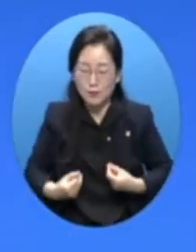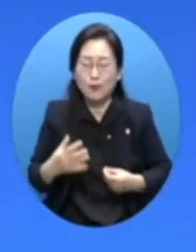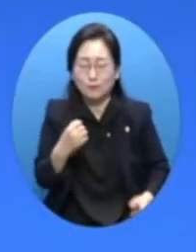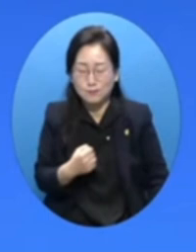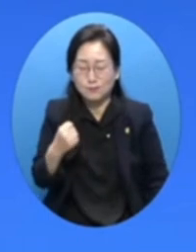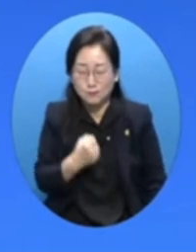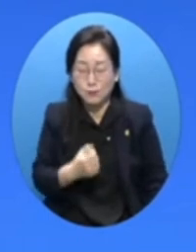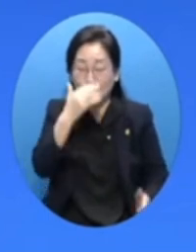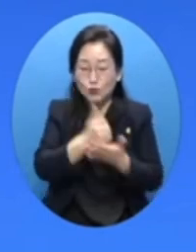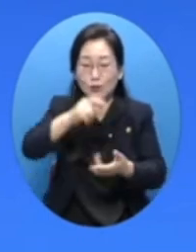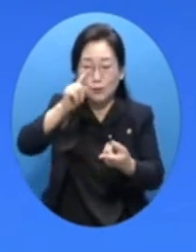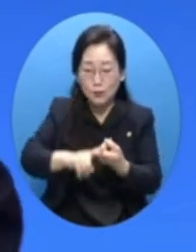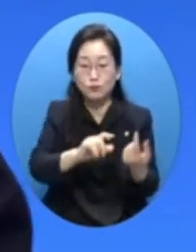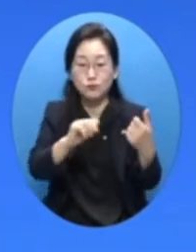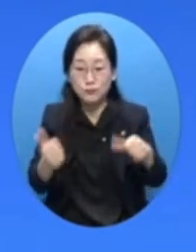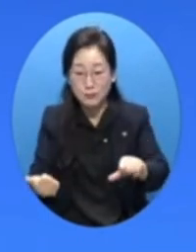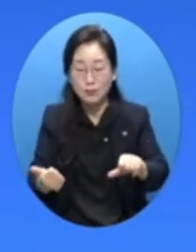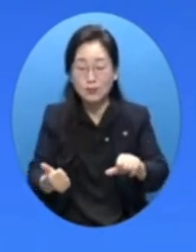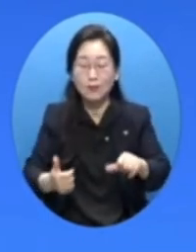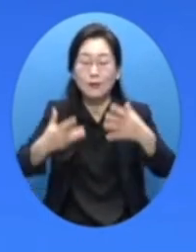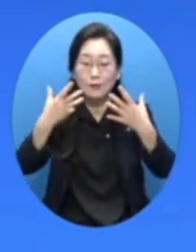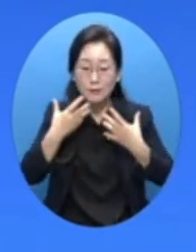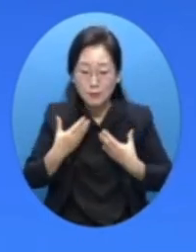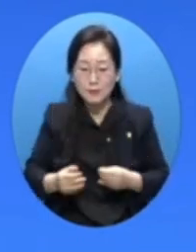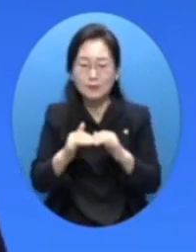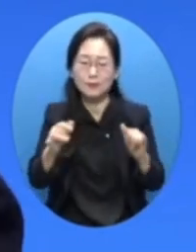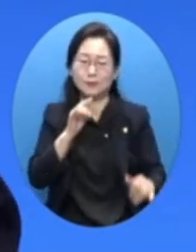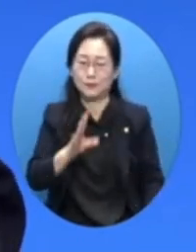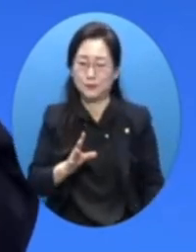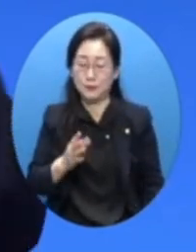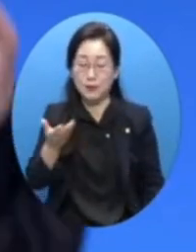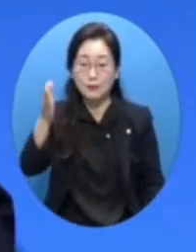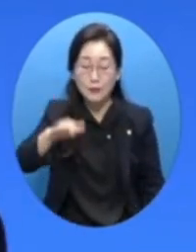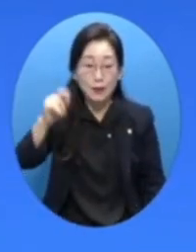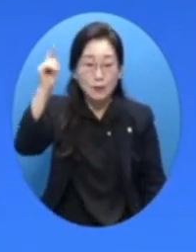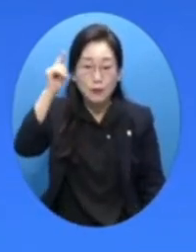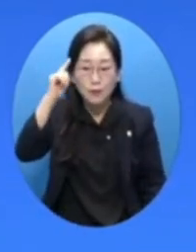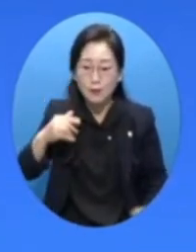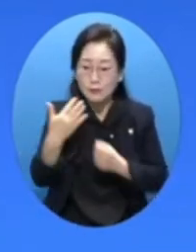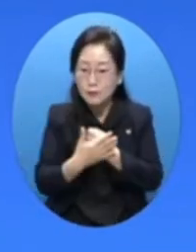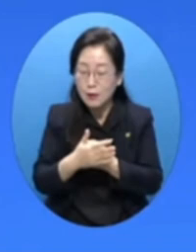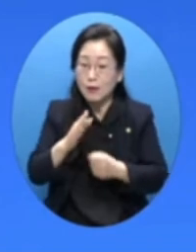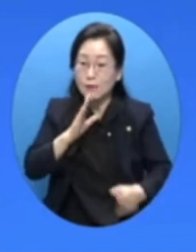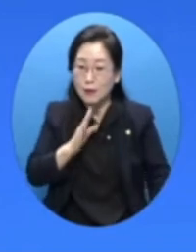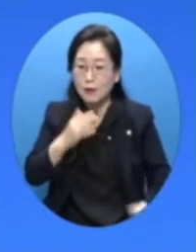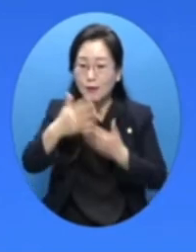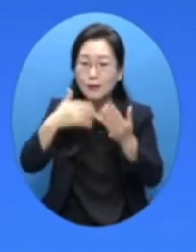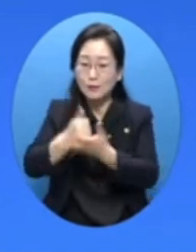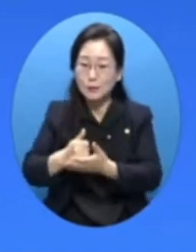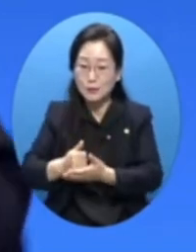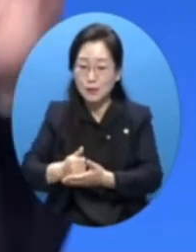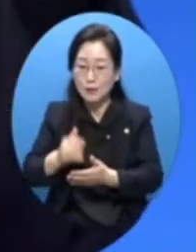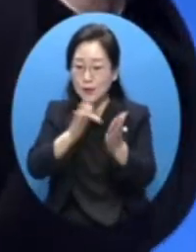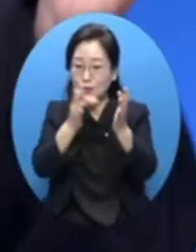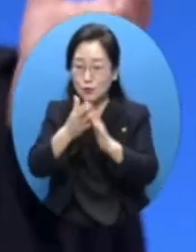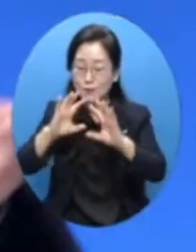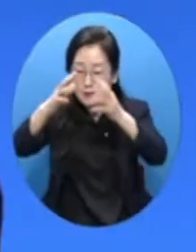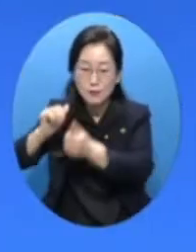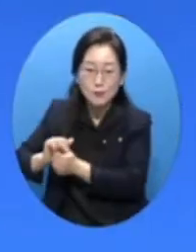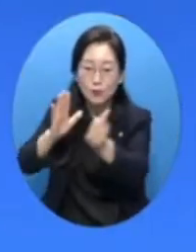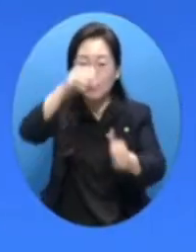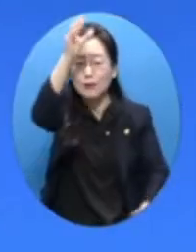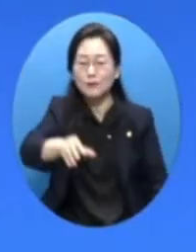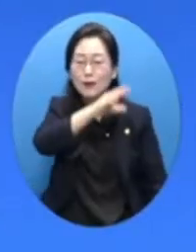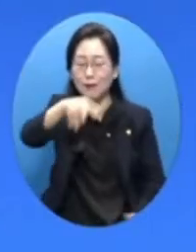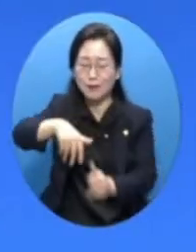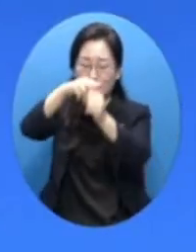죄 가운데 죽어갈 그런 절망적인 존재였는데 웬일인지 왜는지 하나님께서 예수님을 땅에 보내주셔서 십자가 달려 우리의